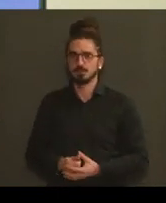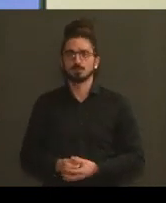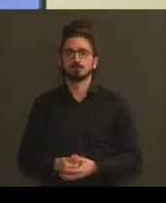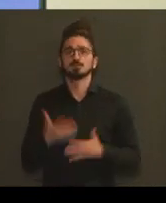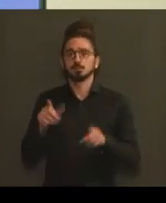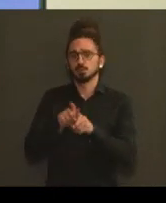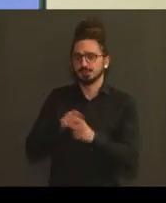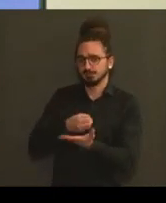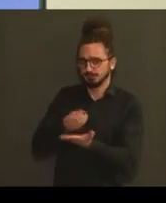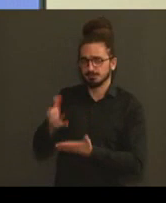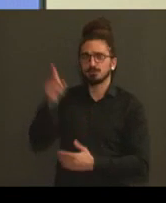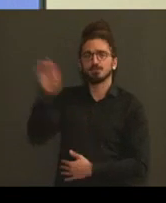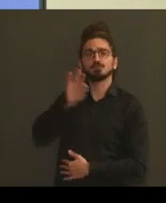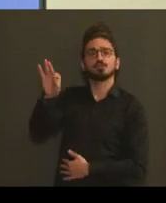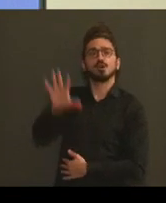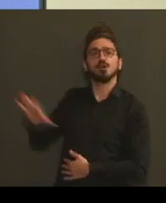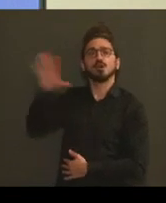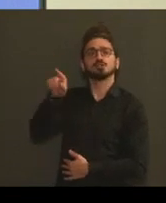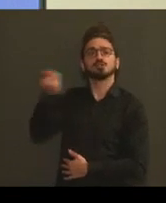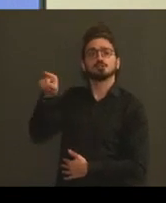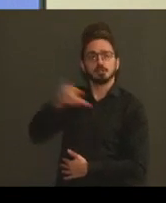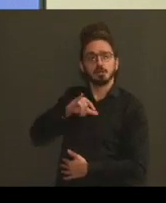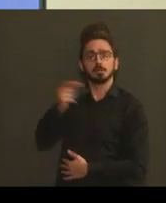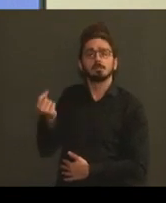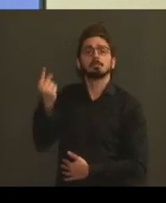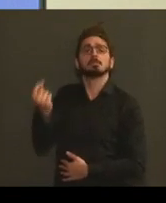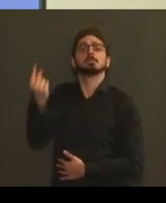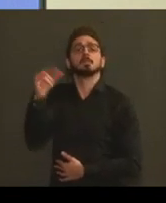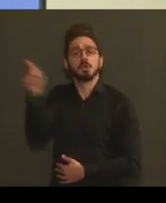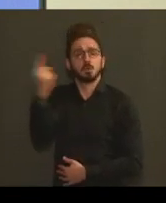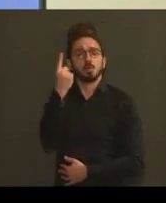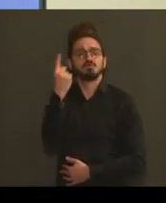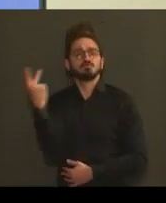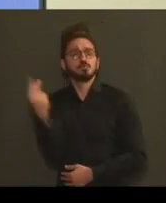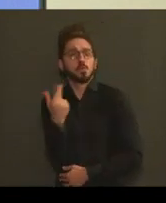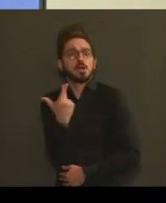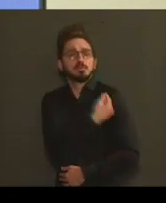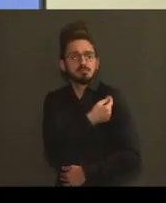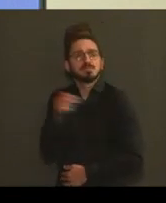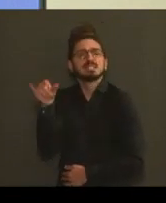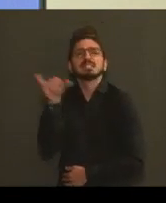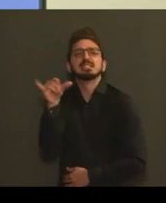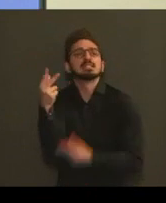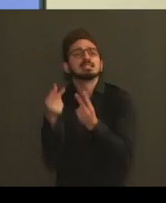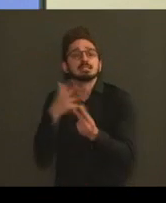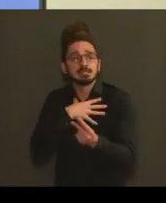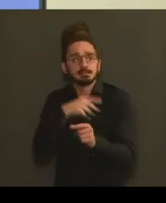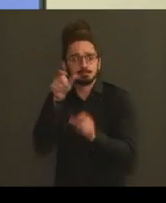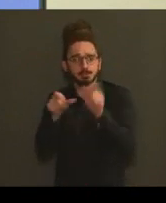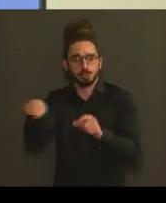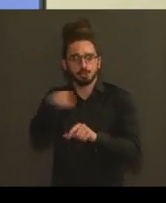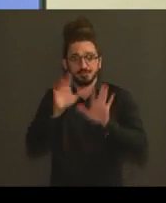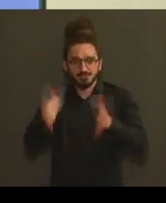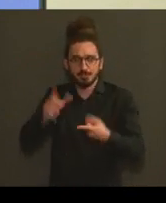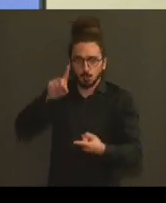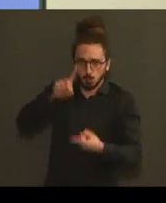dose concerne des personnes qui auraient déjà fait un Covid au préalable, se basant sur le fait qu'elles aient eu un